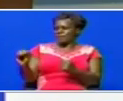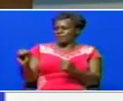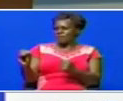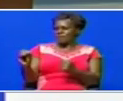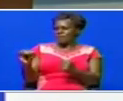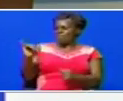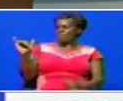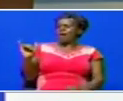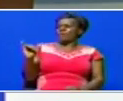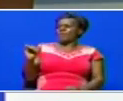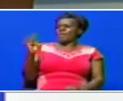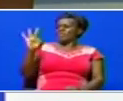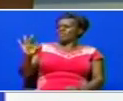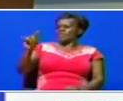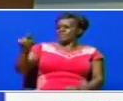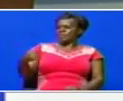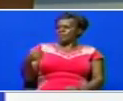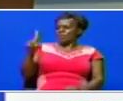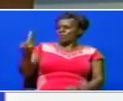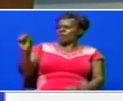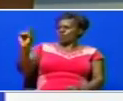Joseph Nyaga, 3,106,